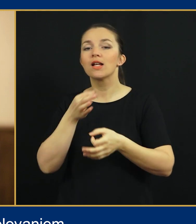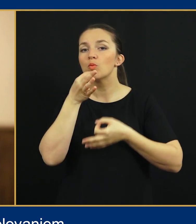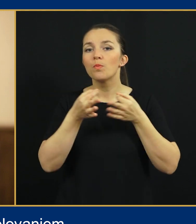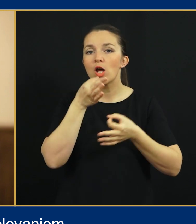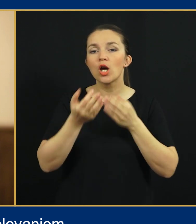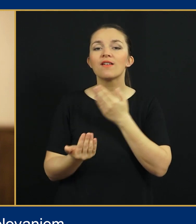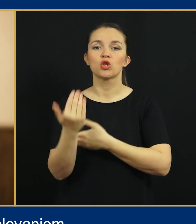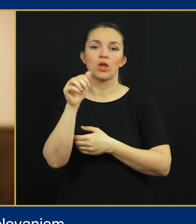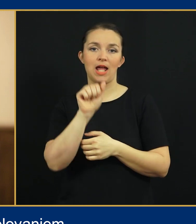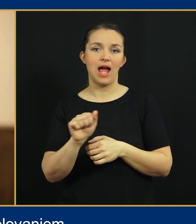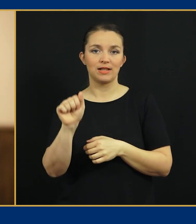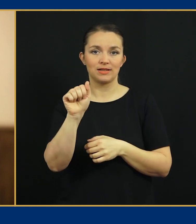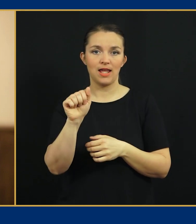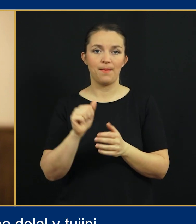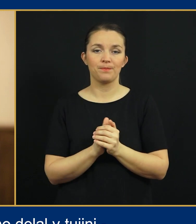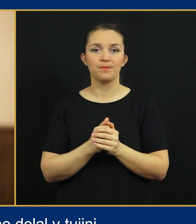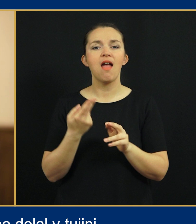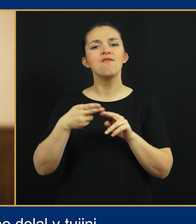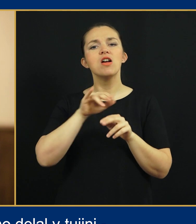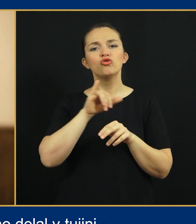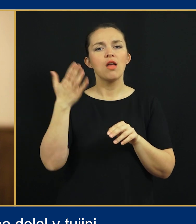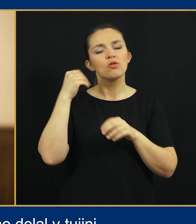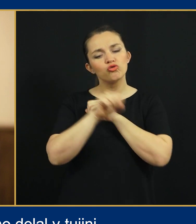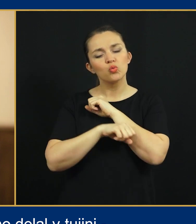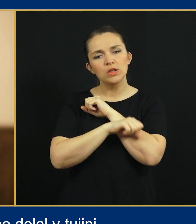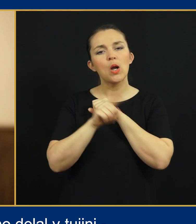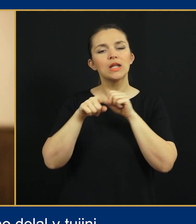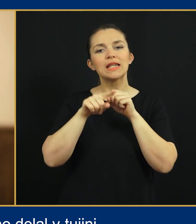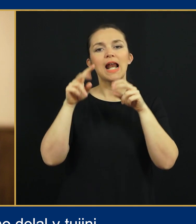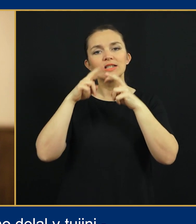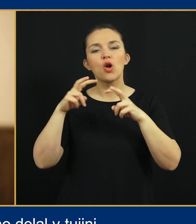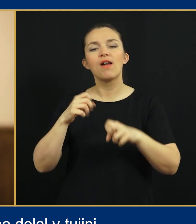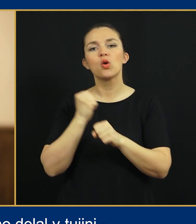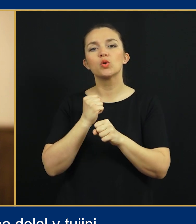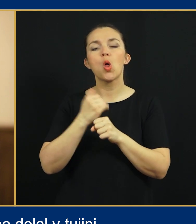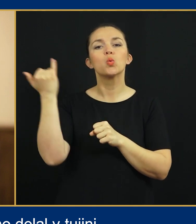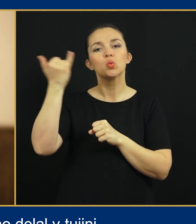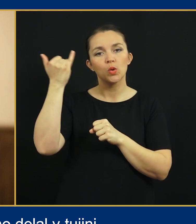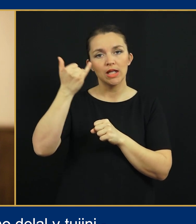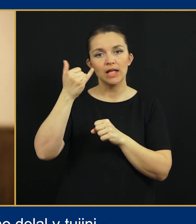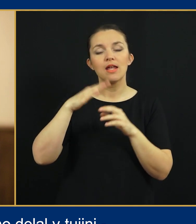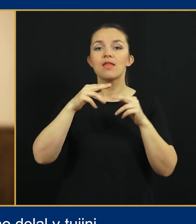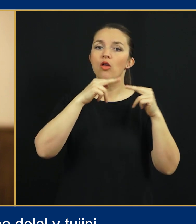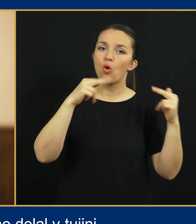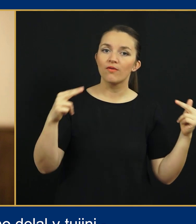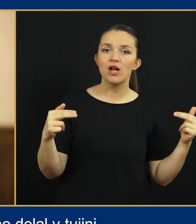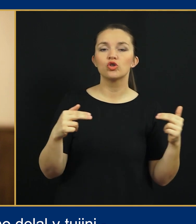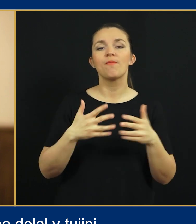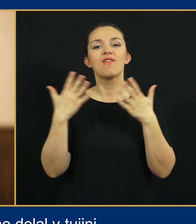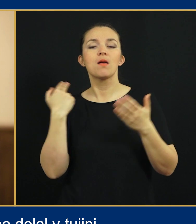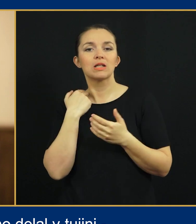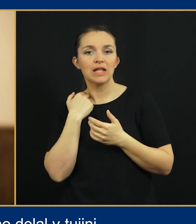vprašanji vzhodne Azije. Več let je študiral in raziskovalno delal v tujini, na Norveškem, v